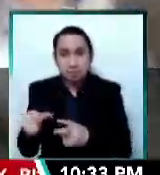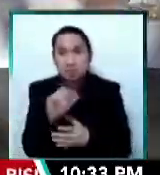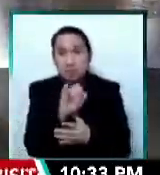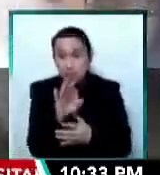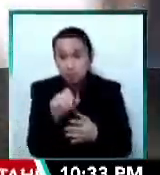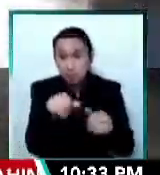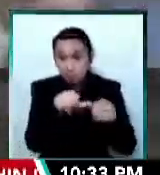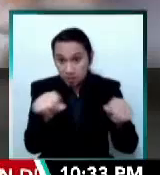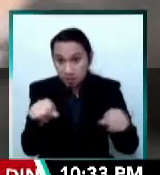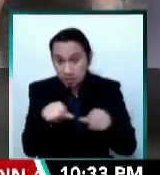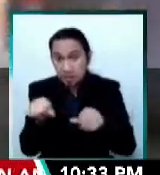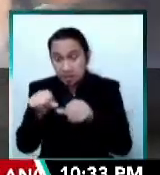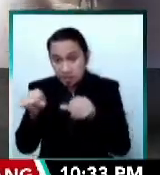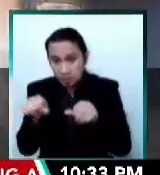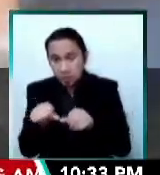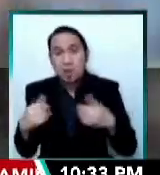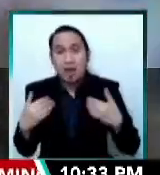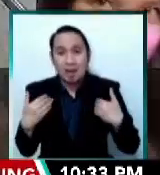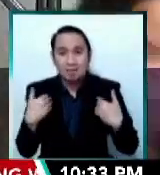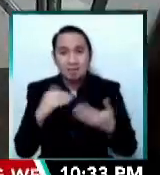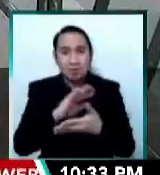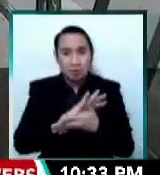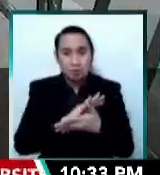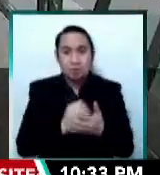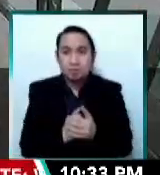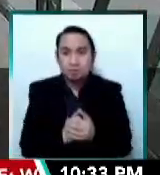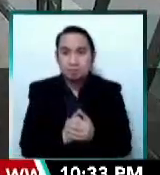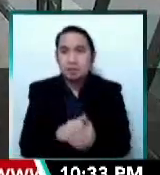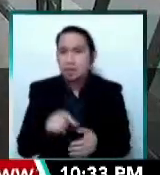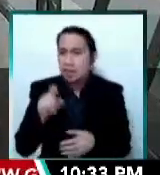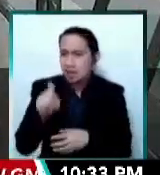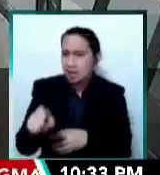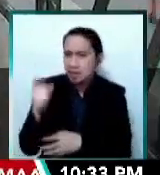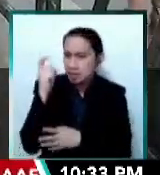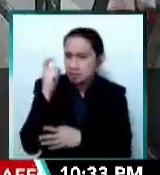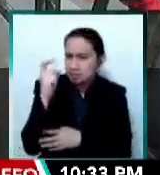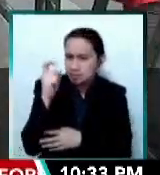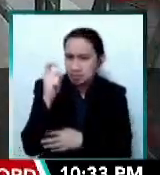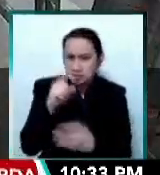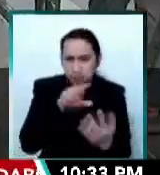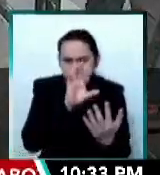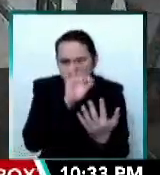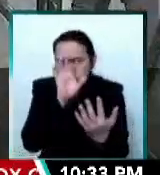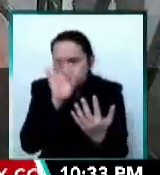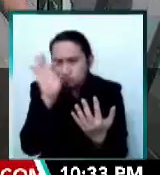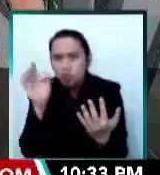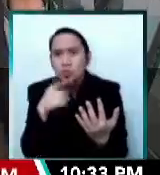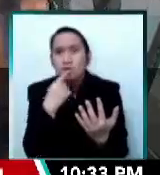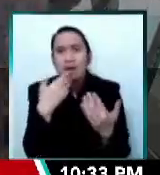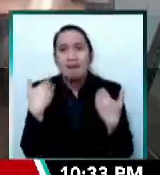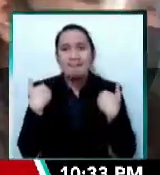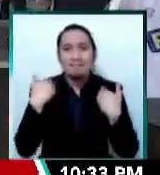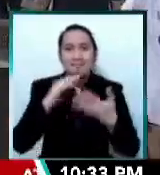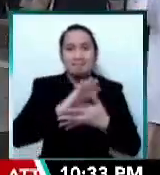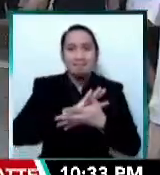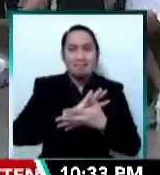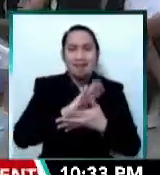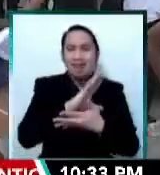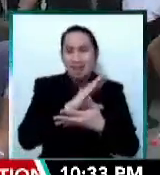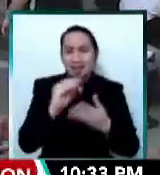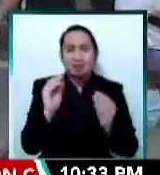area kung saan may COVID. Dapat din daw bilisan ang pag-detect at isolate sa mga may COVID at lawakan pa